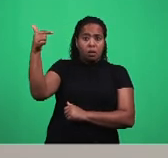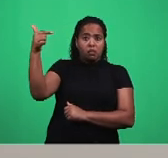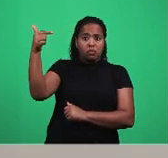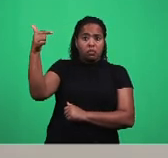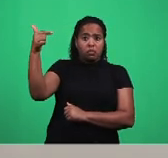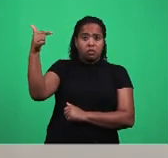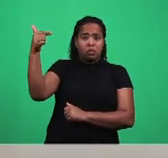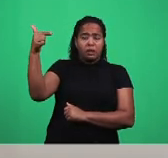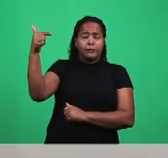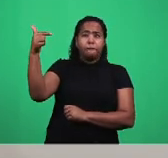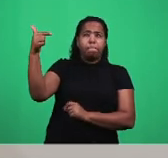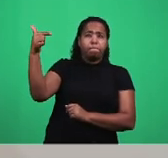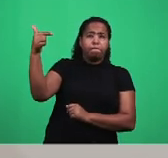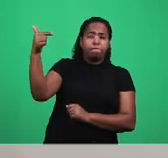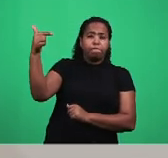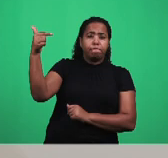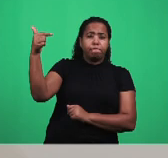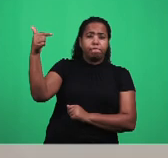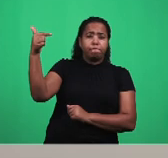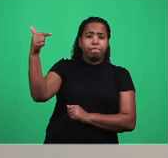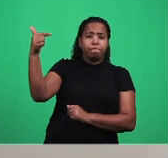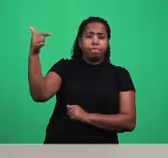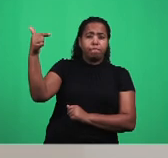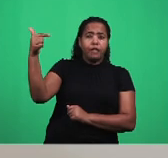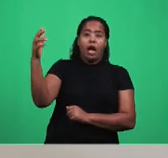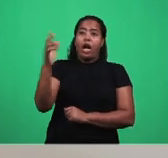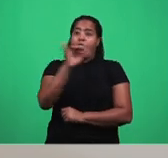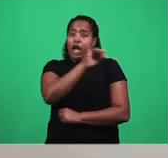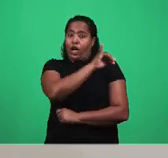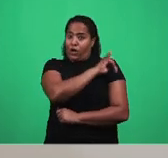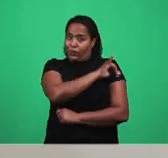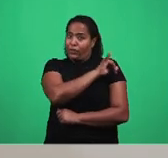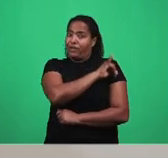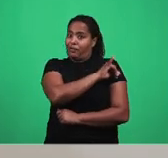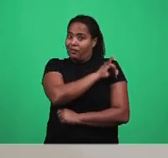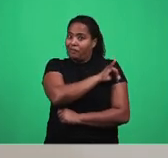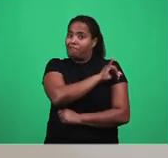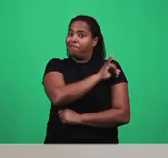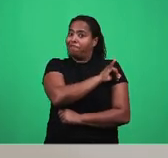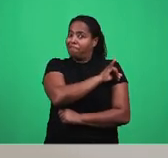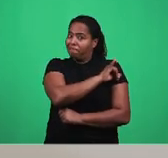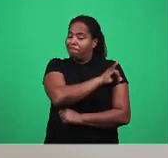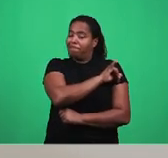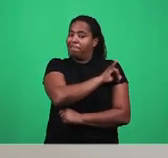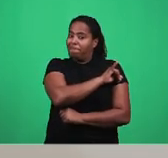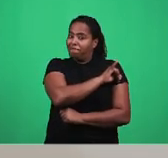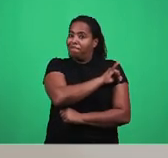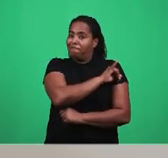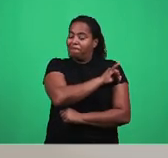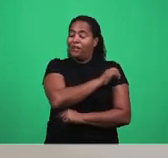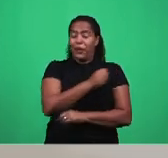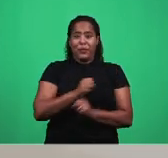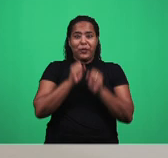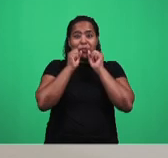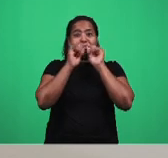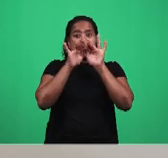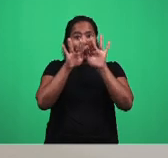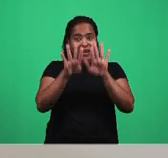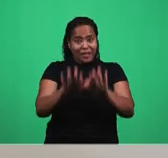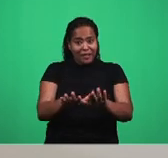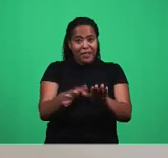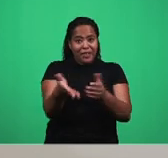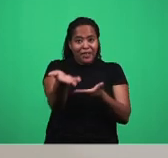non, Rio de Janeiro, parce que en plus, c'est une grande bénédiction, cette participation. Nous voyons qu'il y a